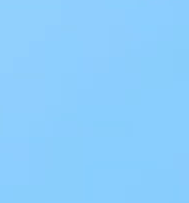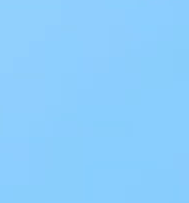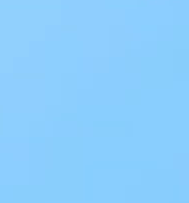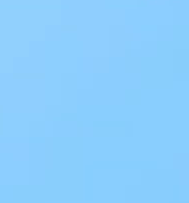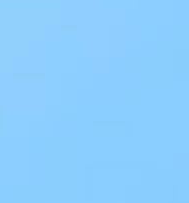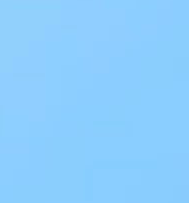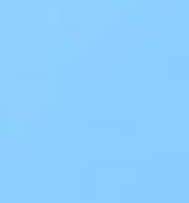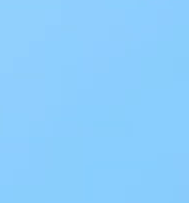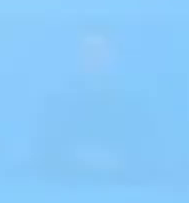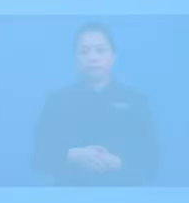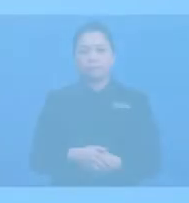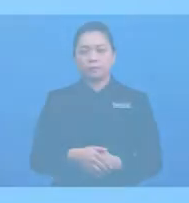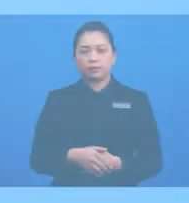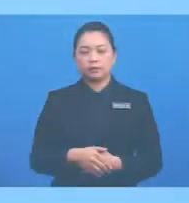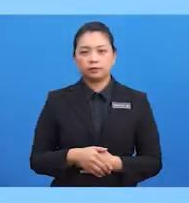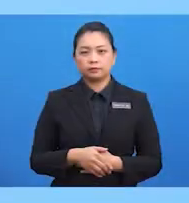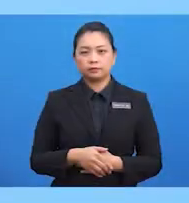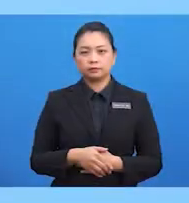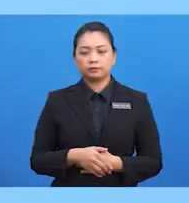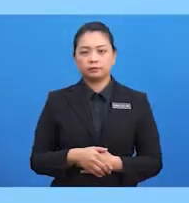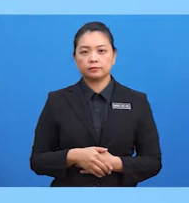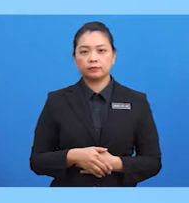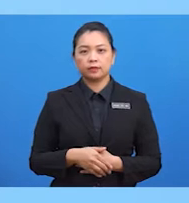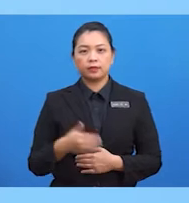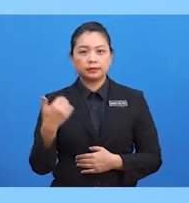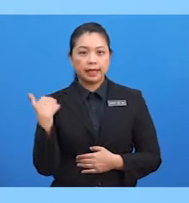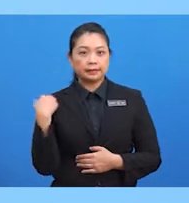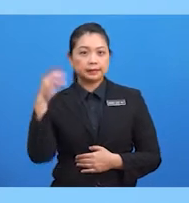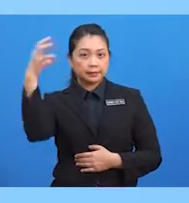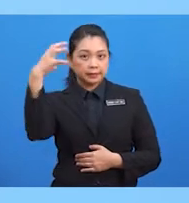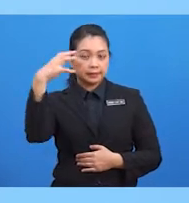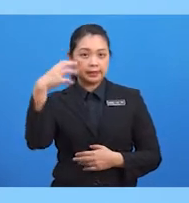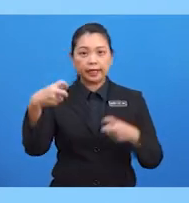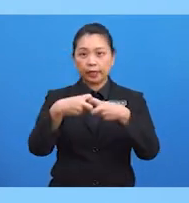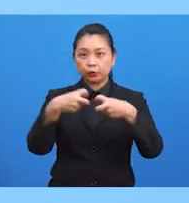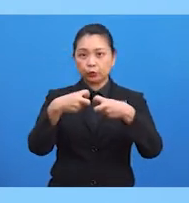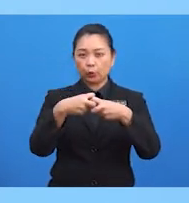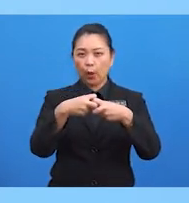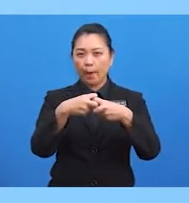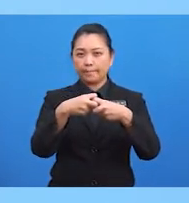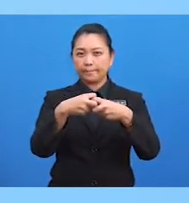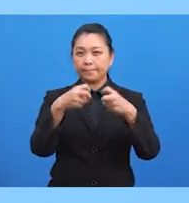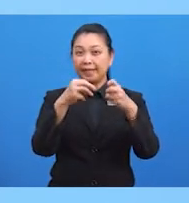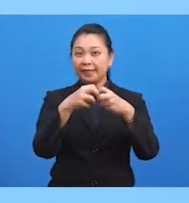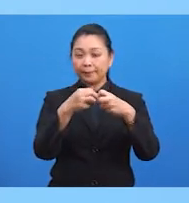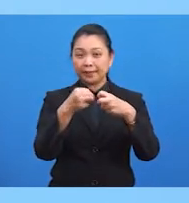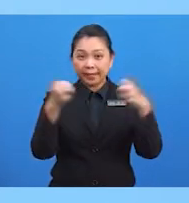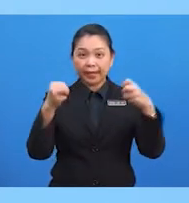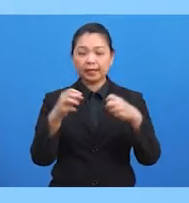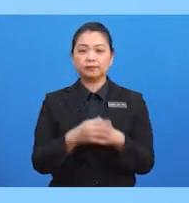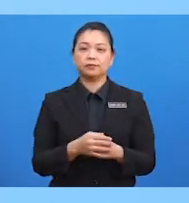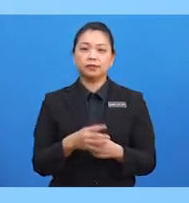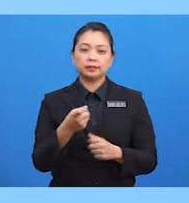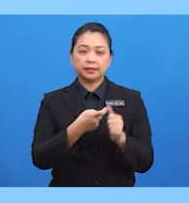Sinaran elektromagnet yang dipancarkan dari satelit atau kuar angkasa akan